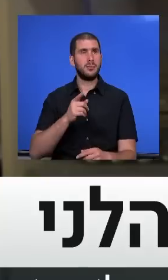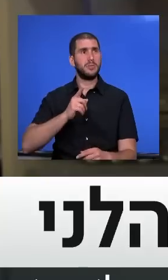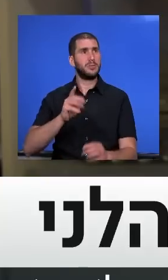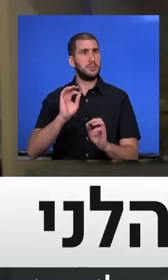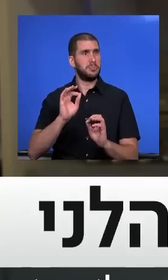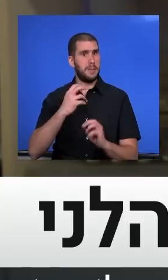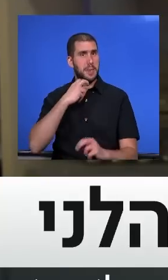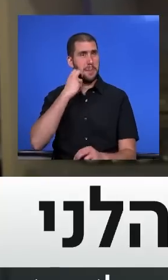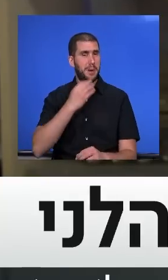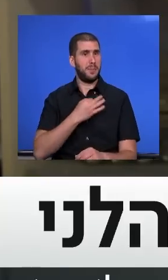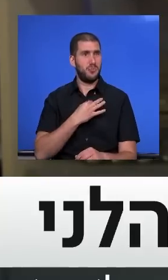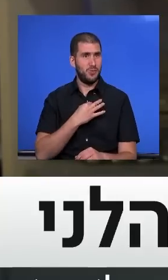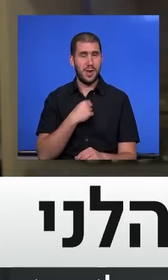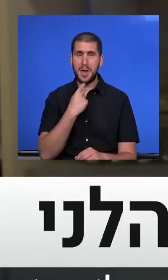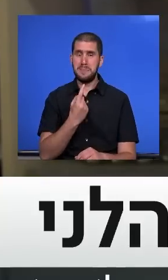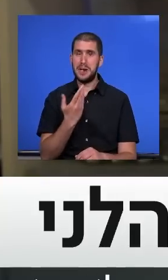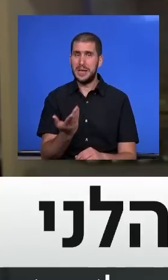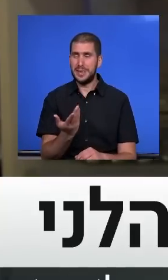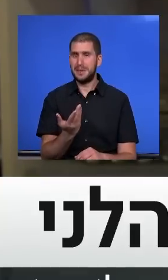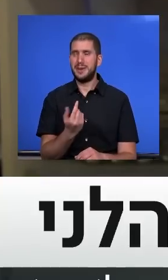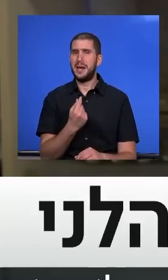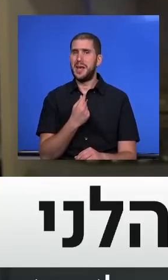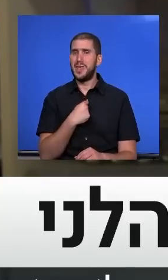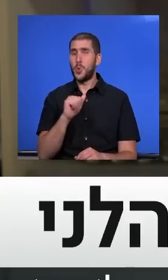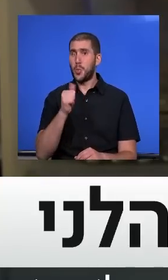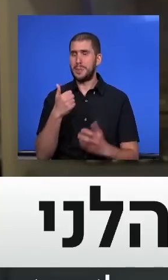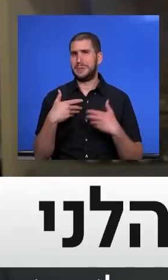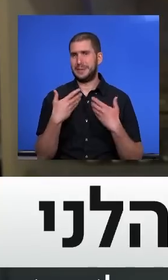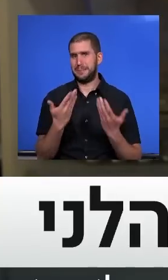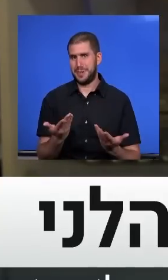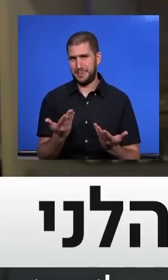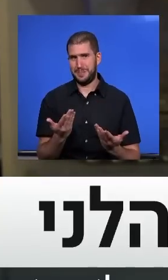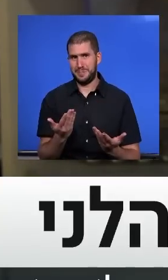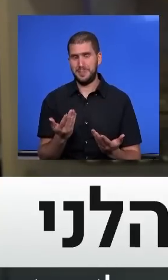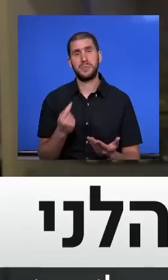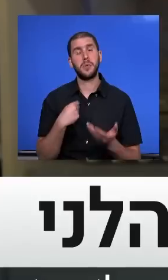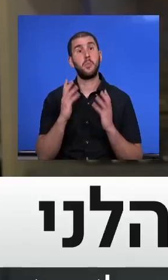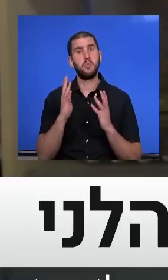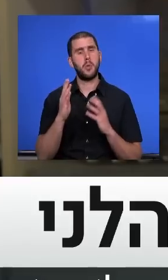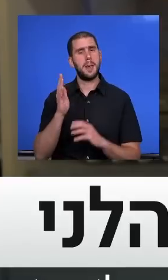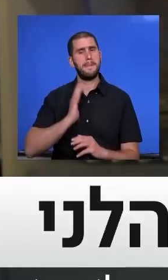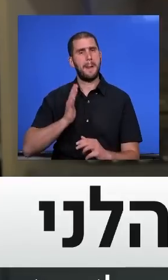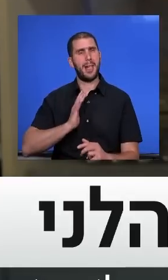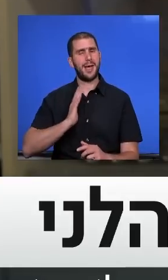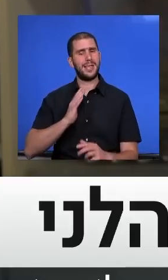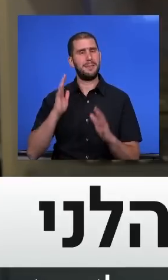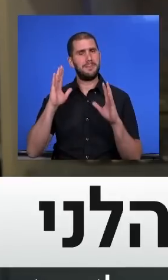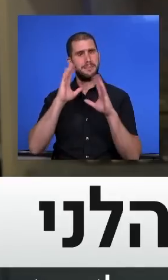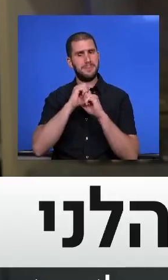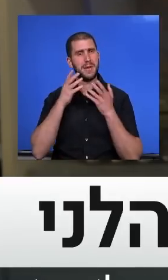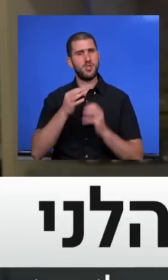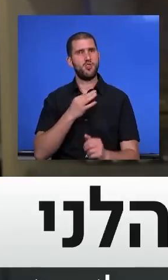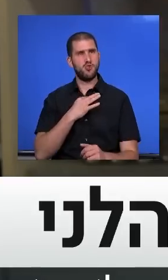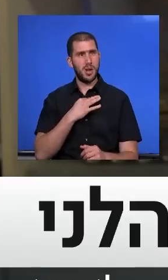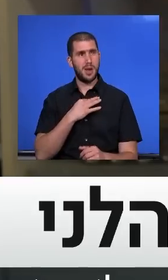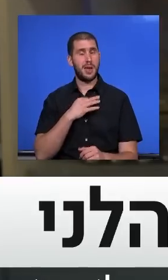מחמיא. ואמרתי לה שאני קודם כל שמח, אני מאוד ממלכתי בגישתי בכלל, למרות